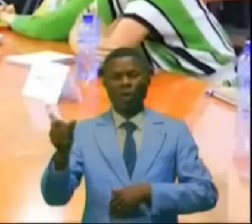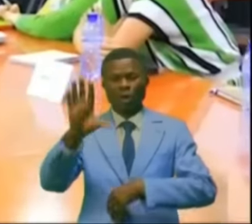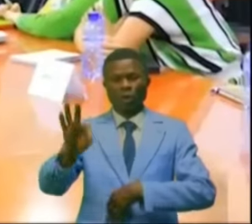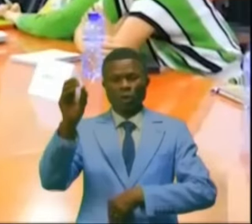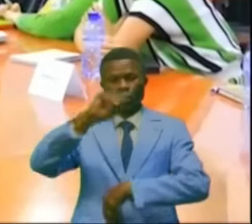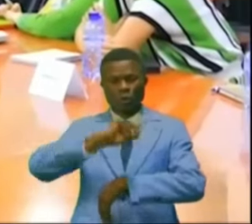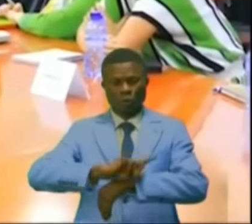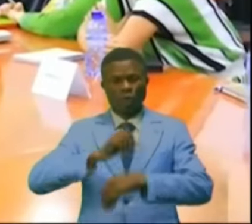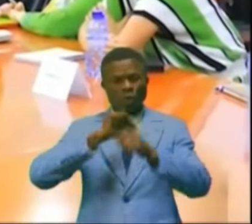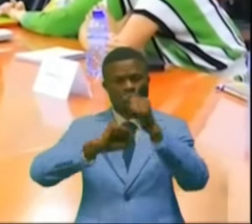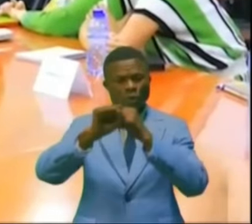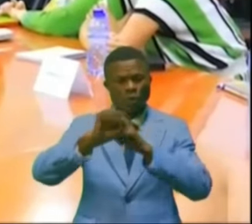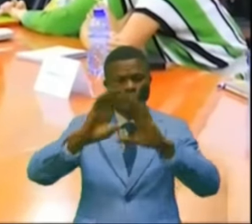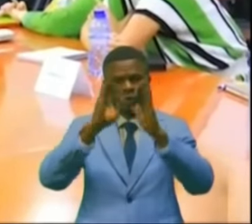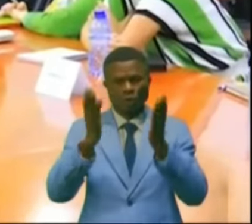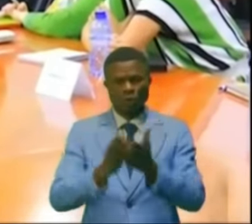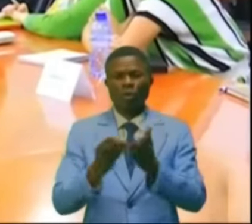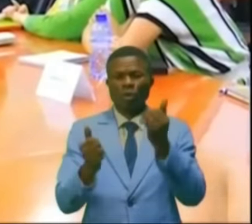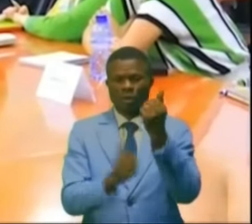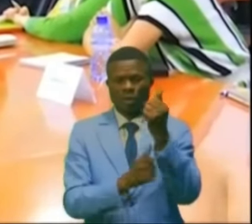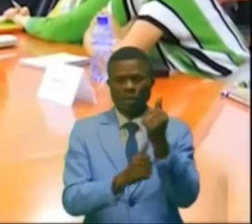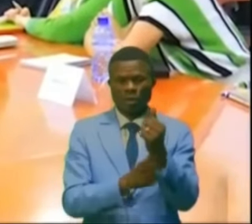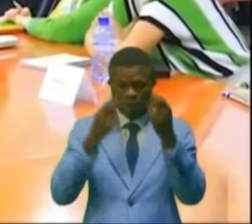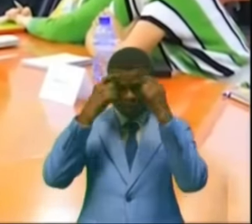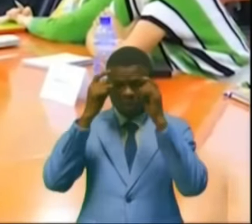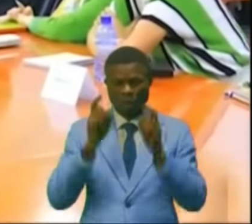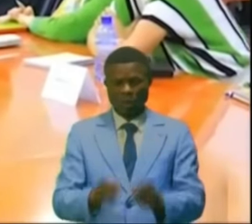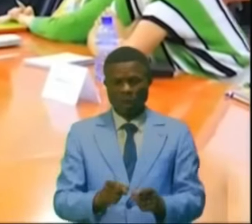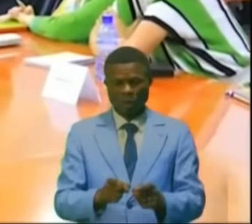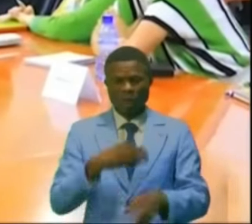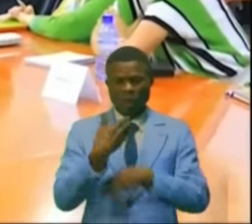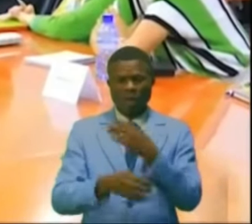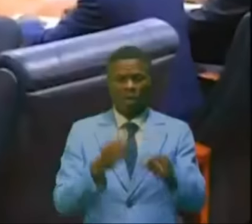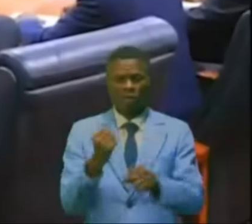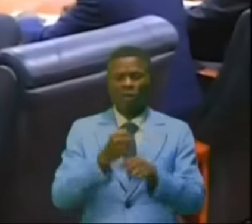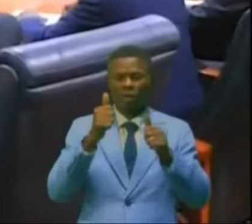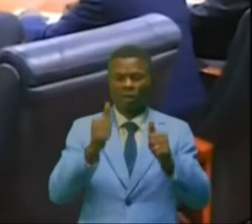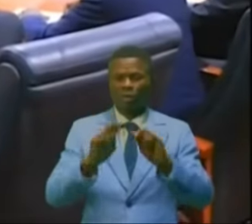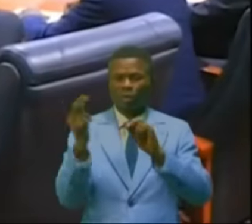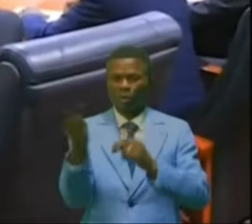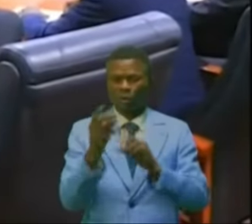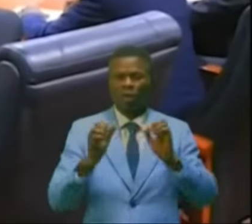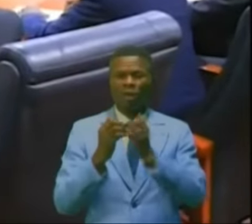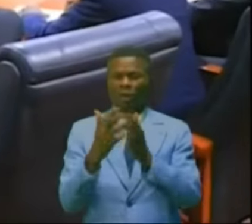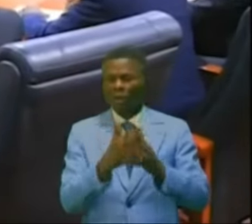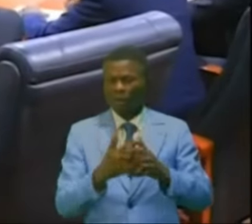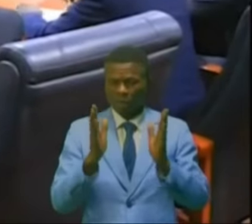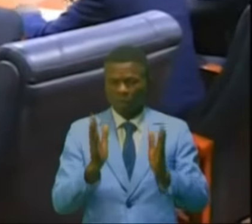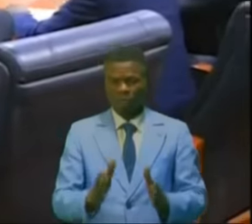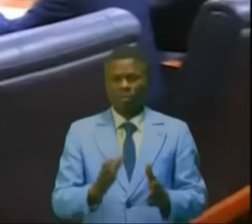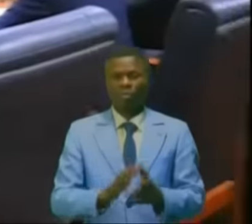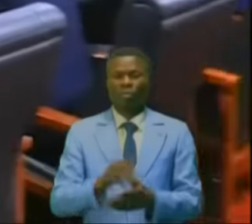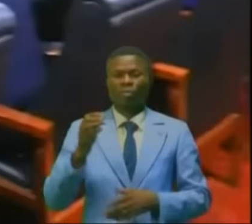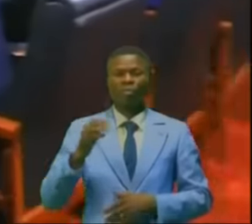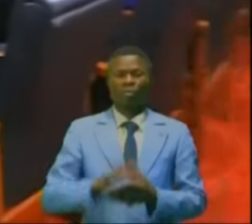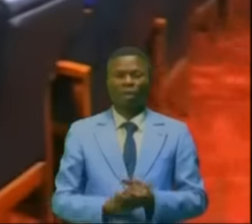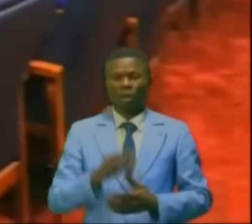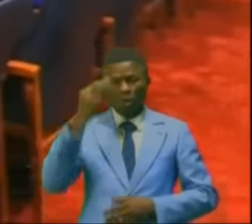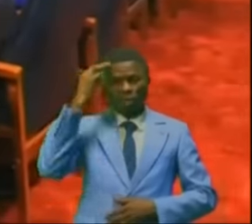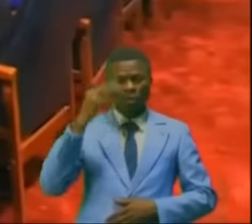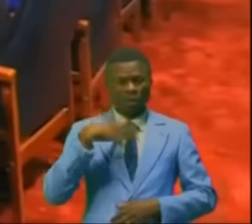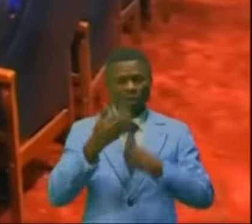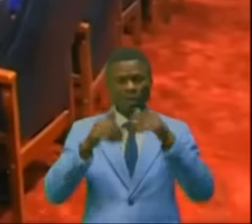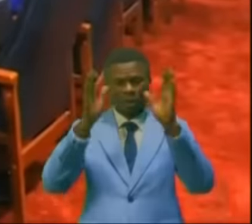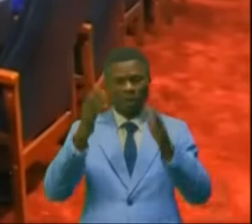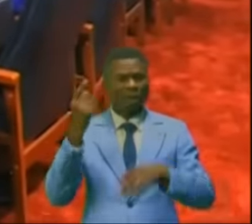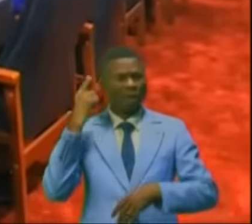pour sensibiliser les partis dans la détermination à bien faire les choses ensemble. Christophe Lutundu Lapalapenapala, après avoir